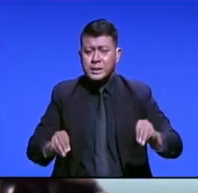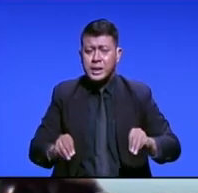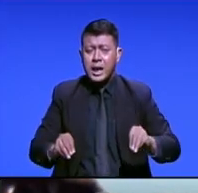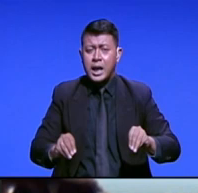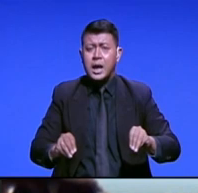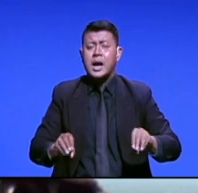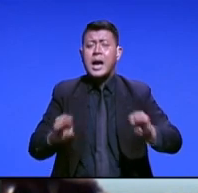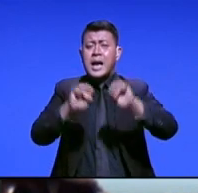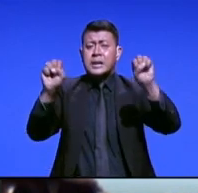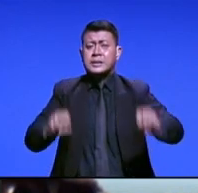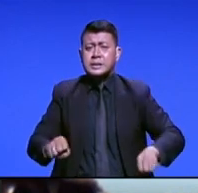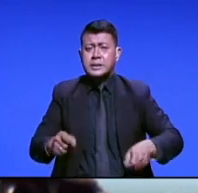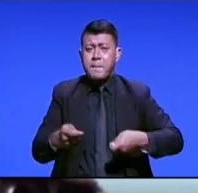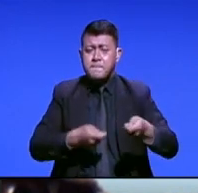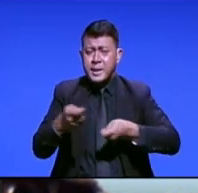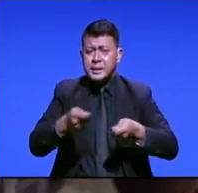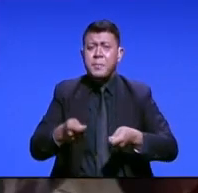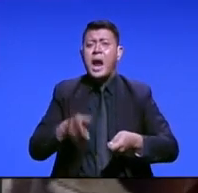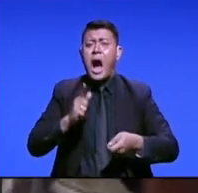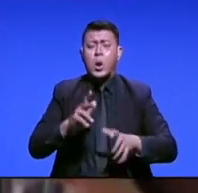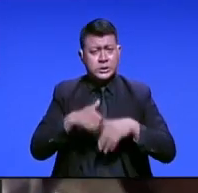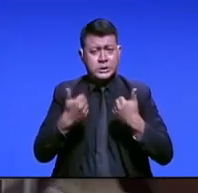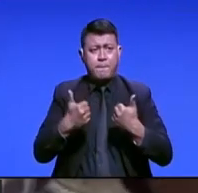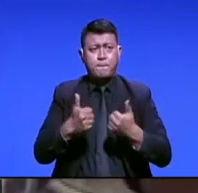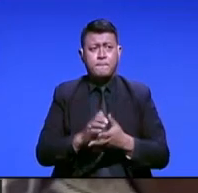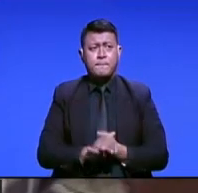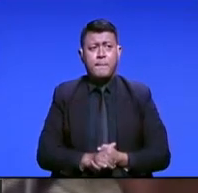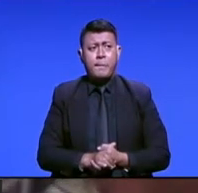sistem manajemen semuanya disiapkan.